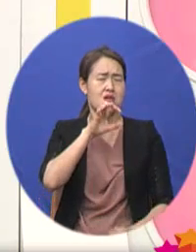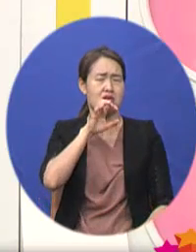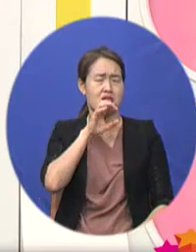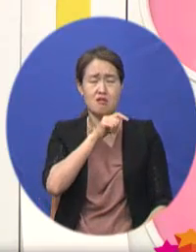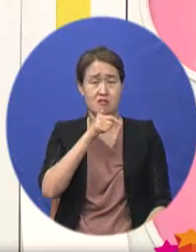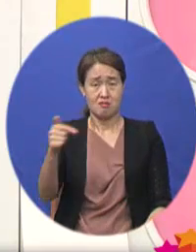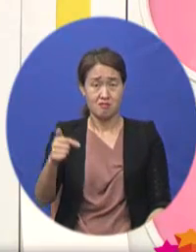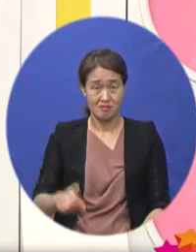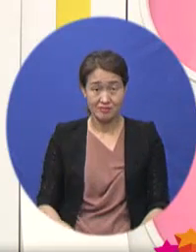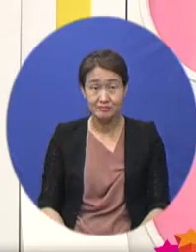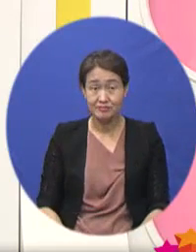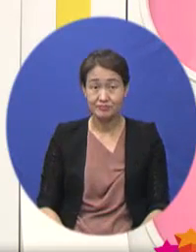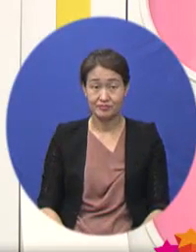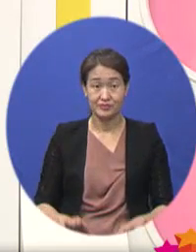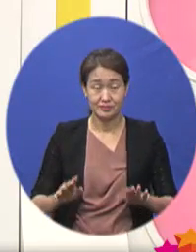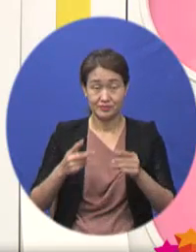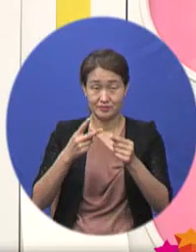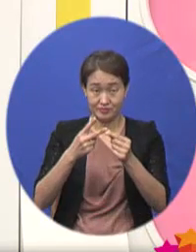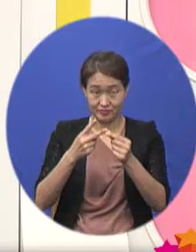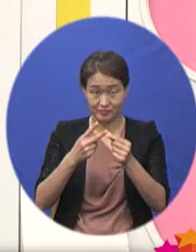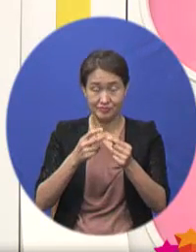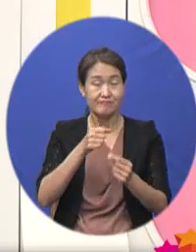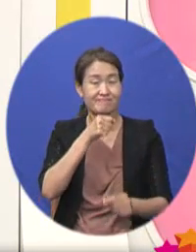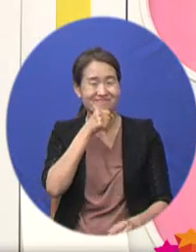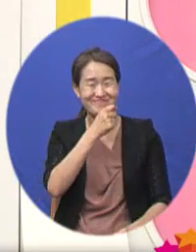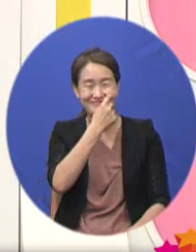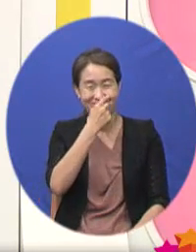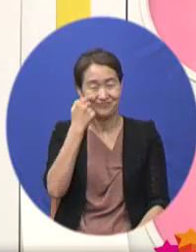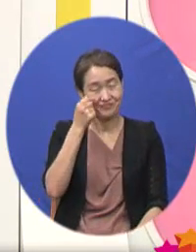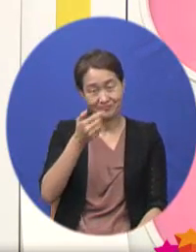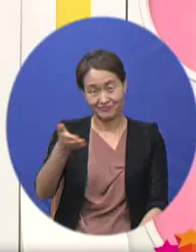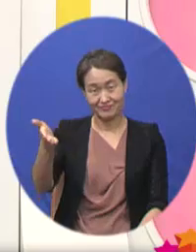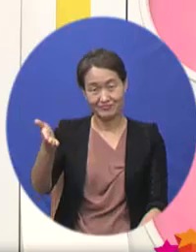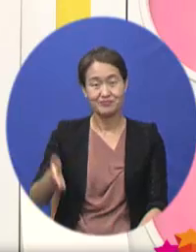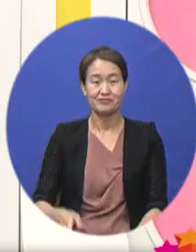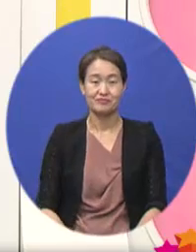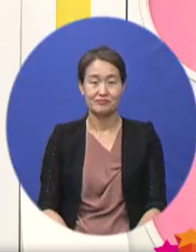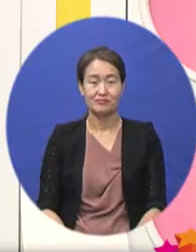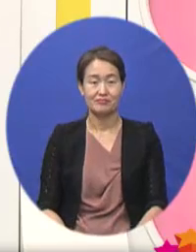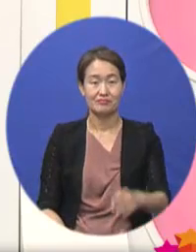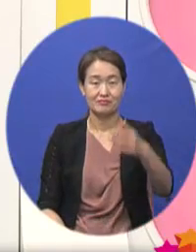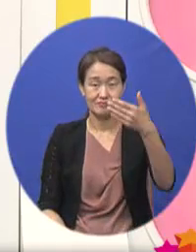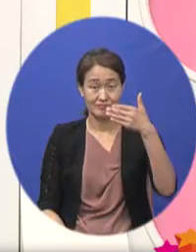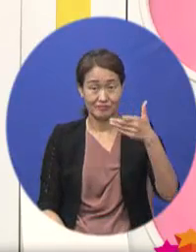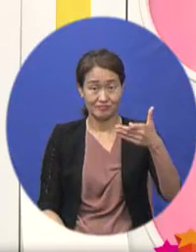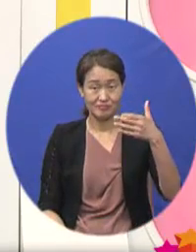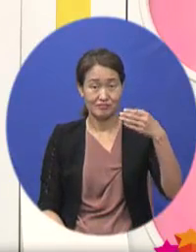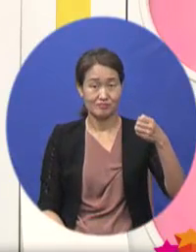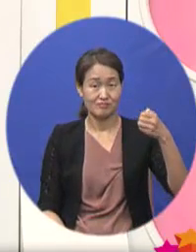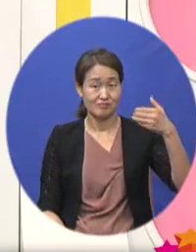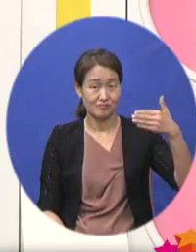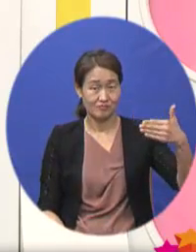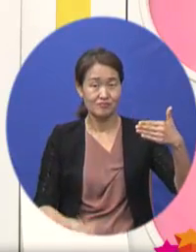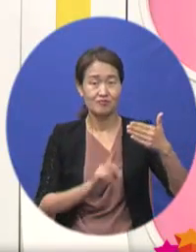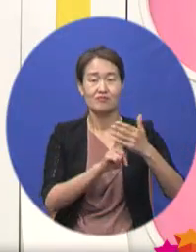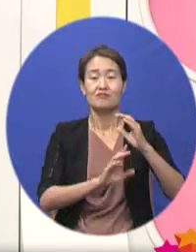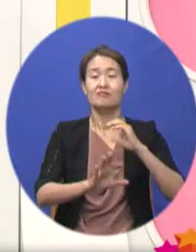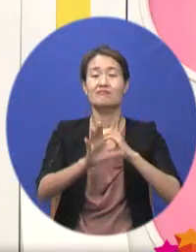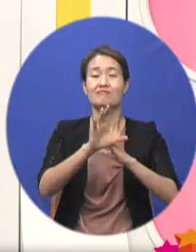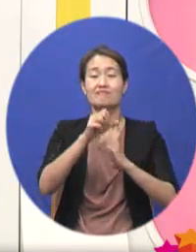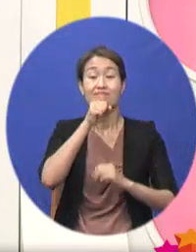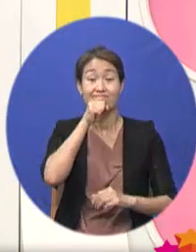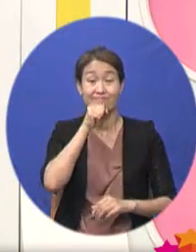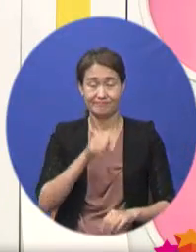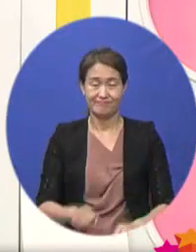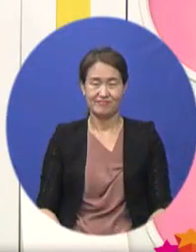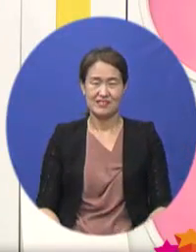네. 네. 자 우리 이번 정희 어머님의 점수 보겠습니다. 점수는요. 여? 9점, 10점, 9점, 보너스 9점